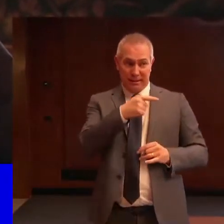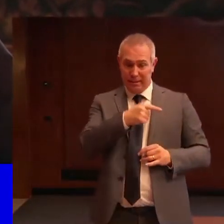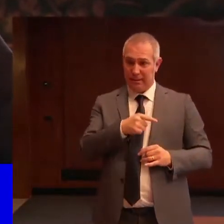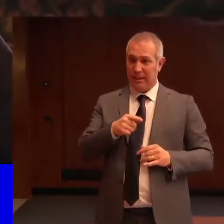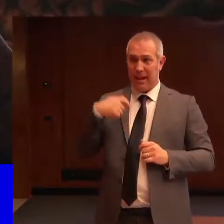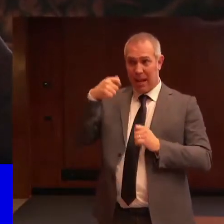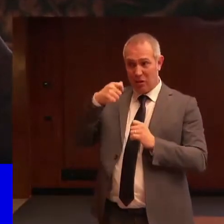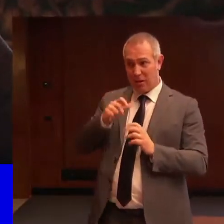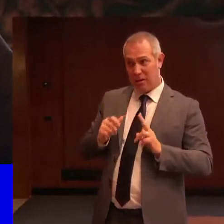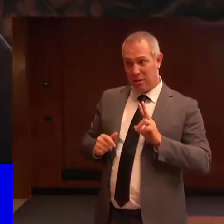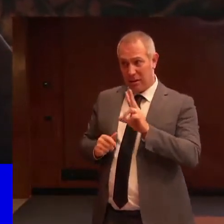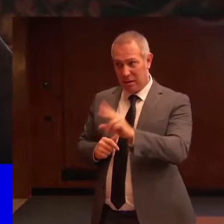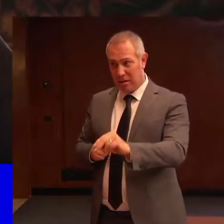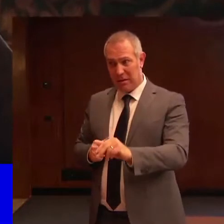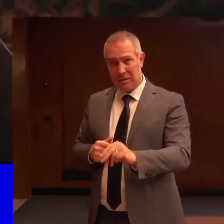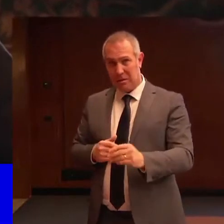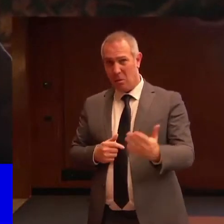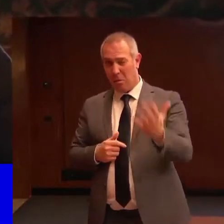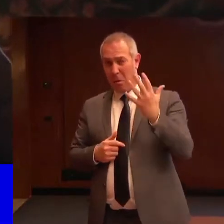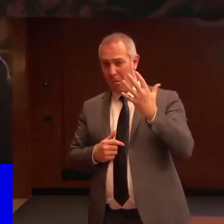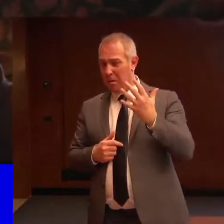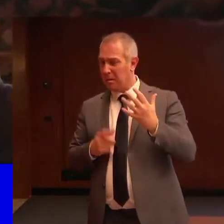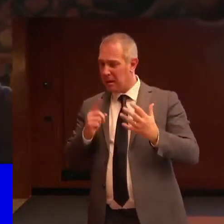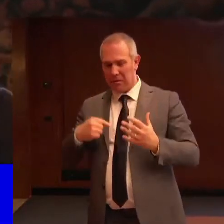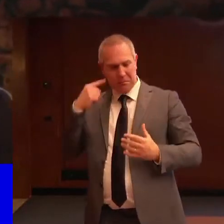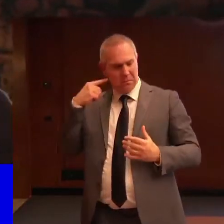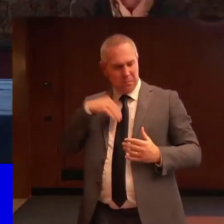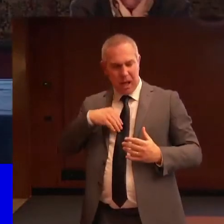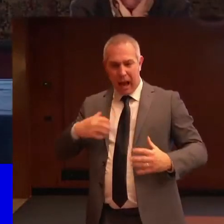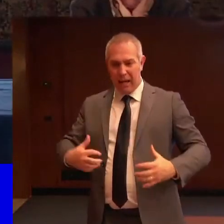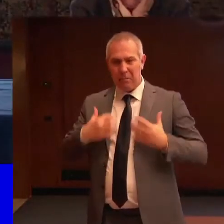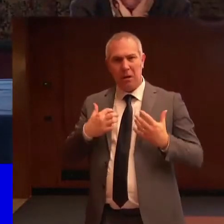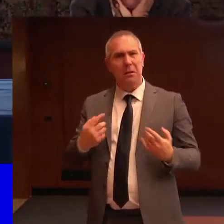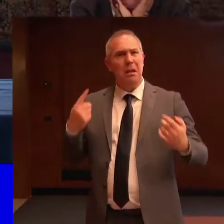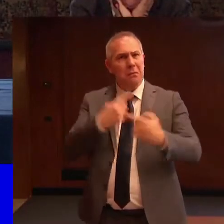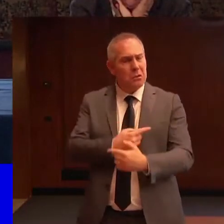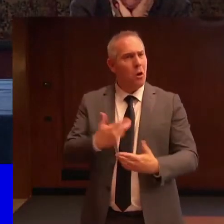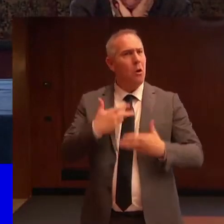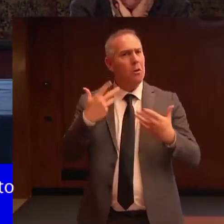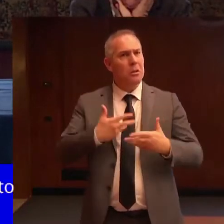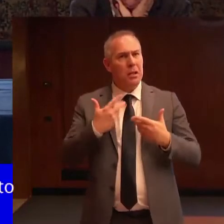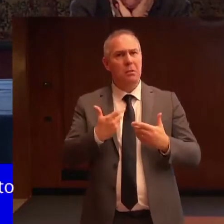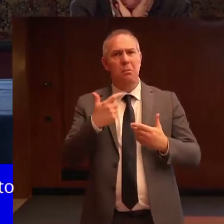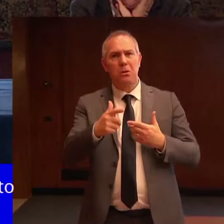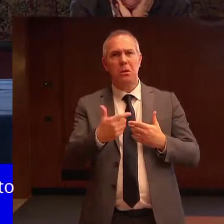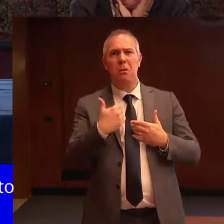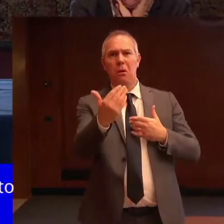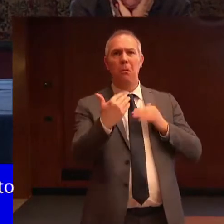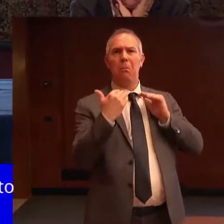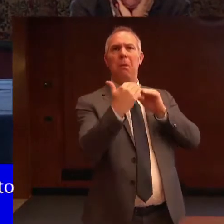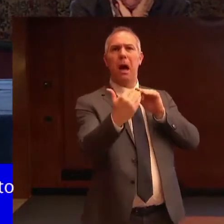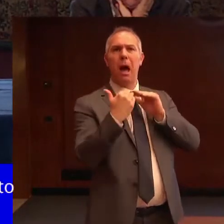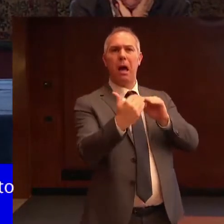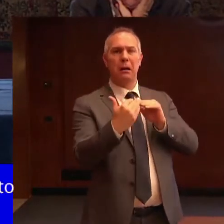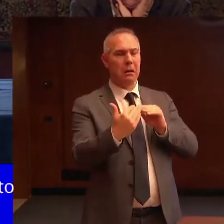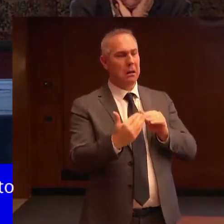dovuto sentirmi arrabbiata, e invece ero contenta, perché mi stava trattando alla pari, non mi stava trattando